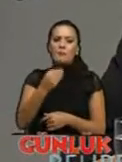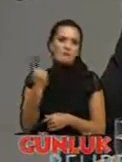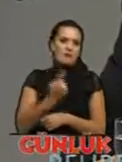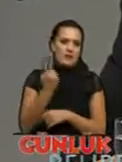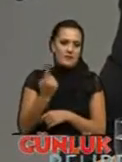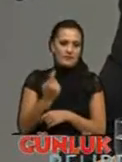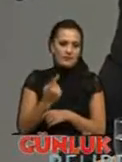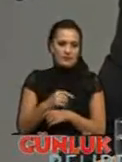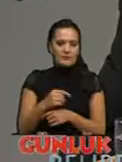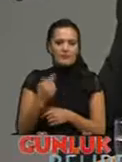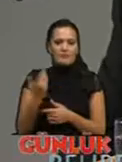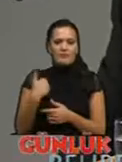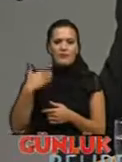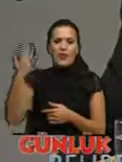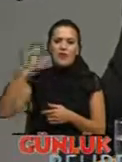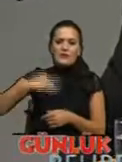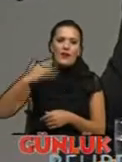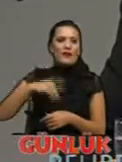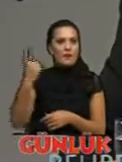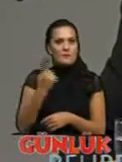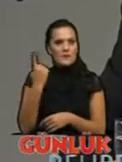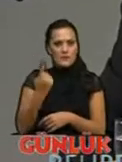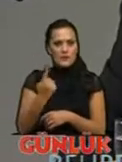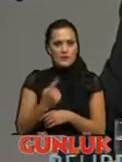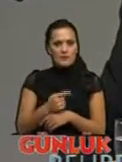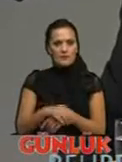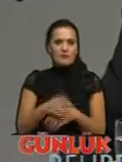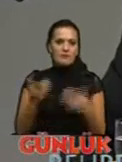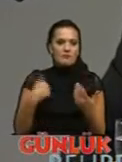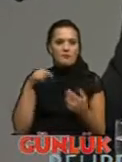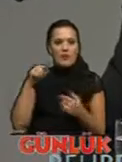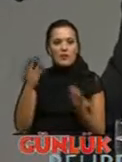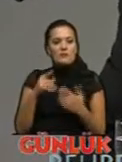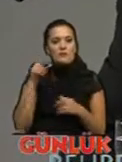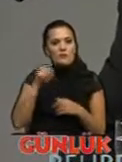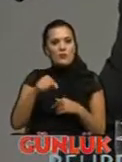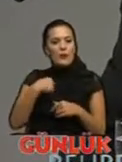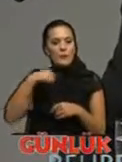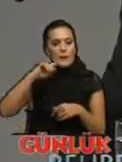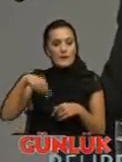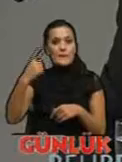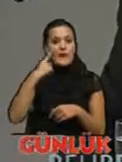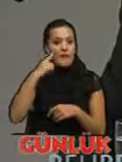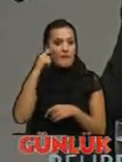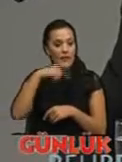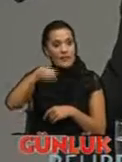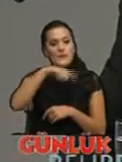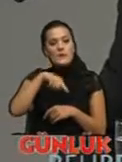şey. Aşağılayan bir şey. Ve aslında bundan bizim devletimiz